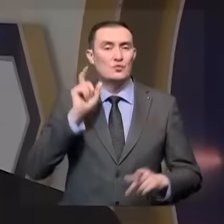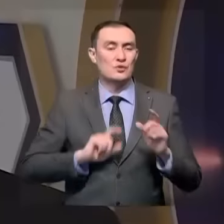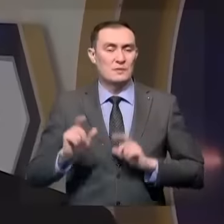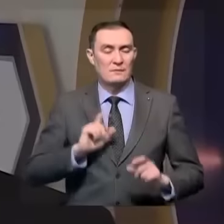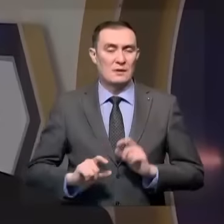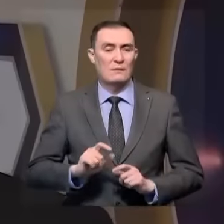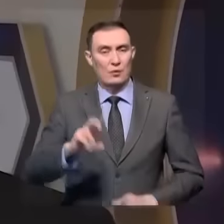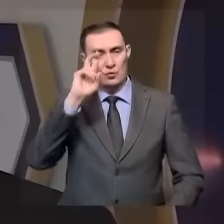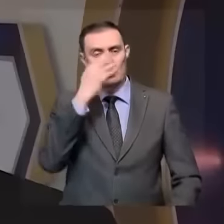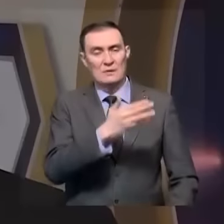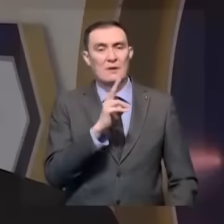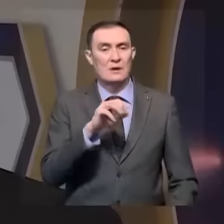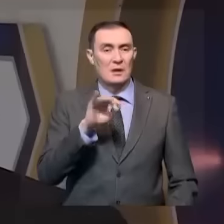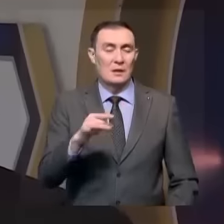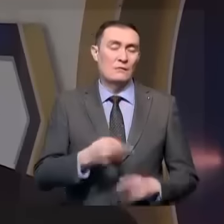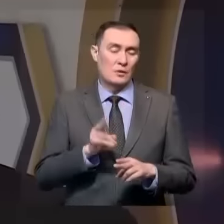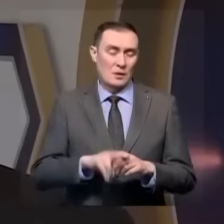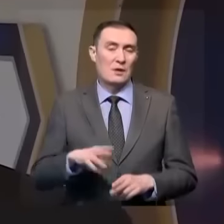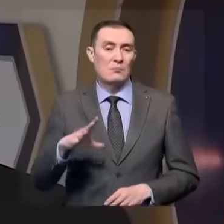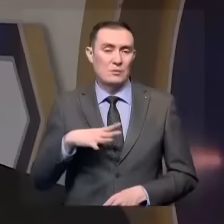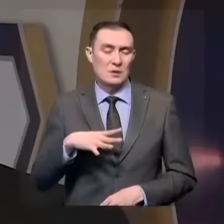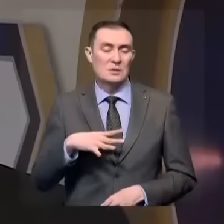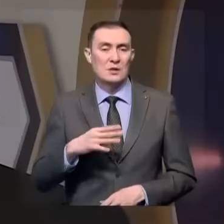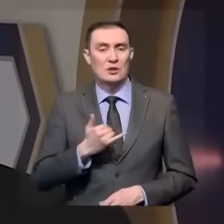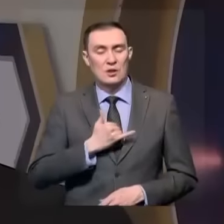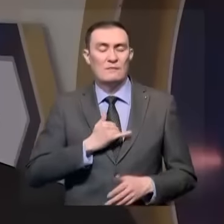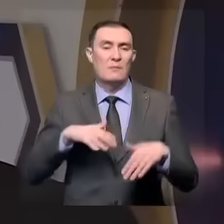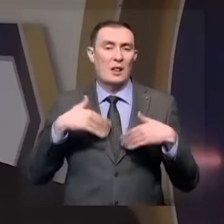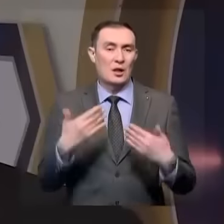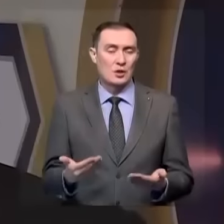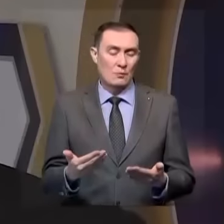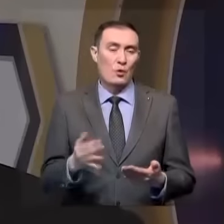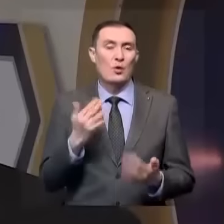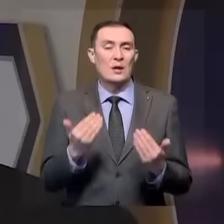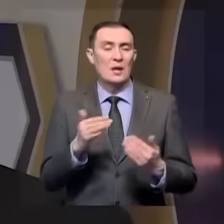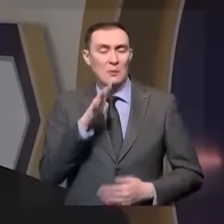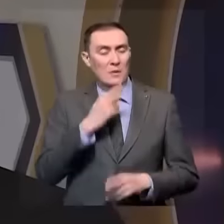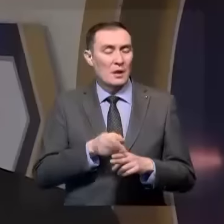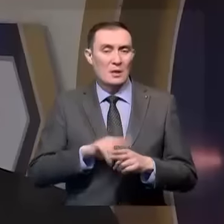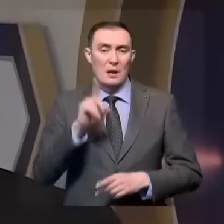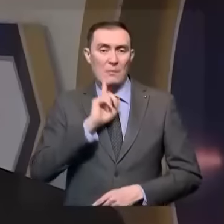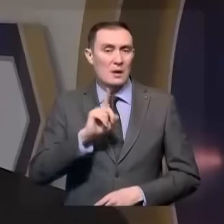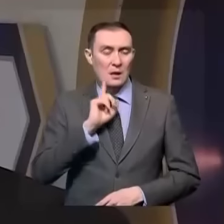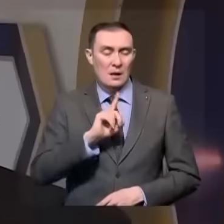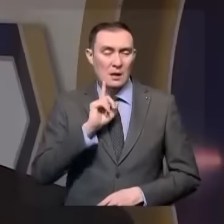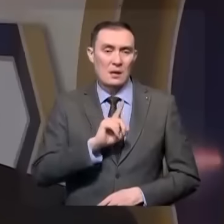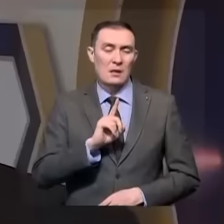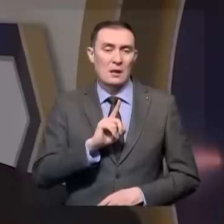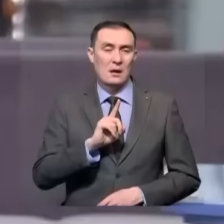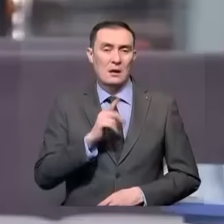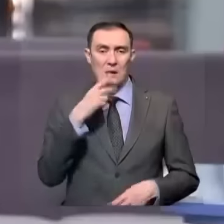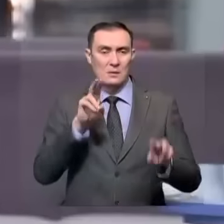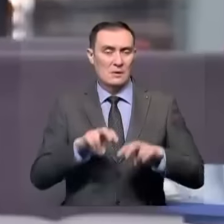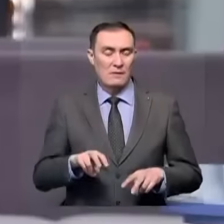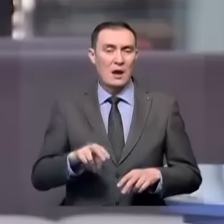заведение государства Катар. Вот это было одним из предложений с нашей стороны. Но на данный момент это пока все еще на проекте